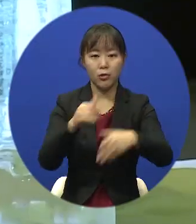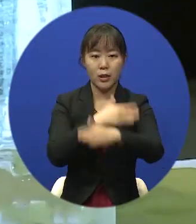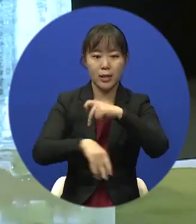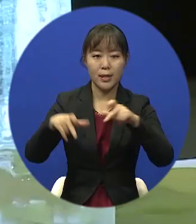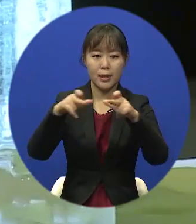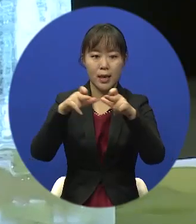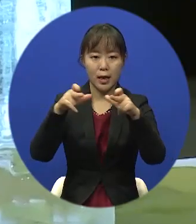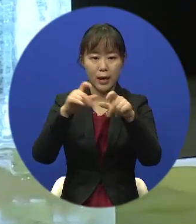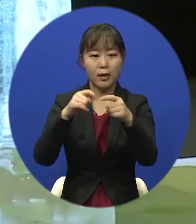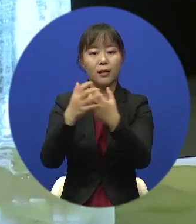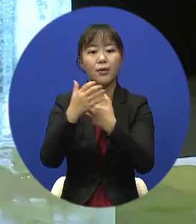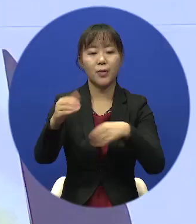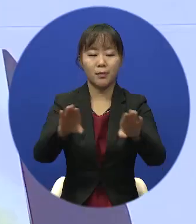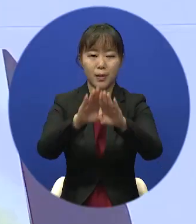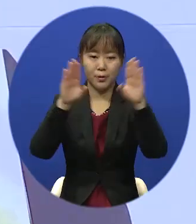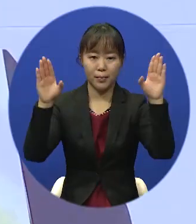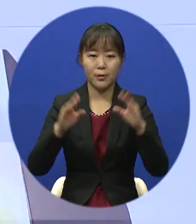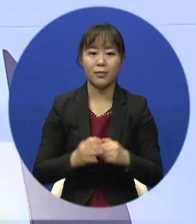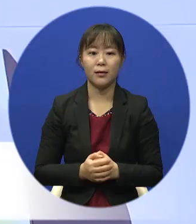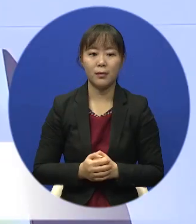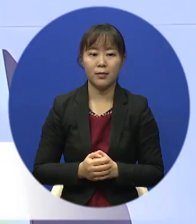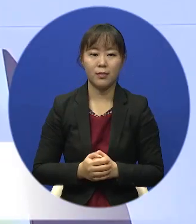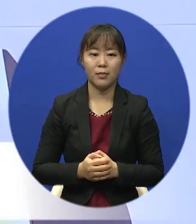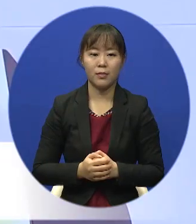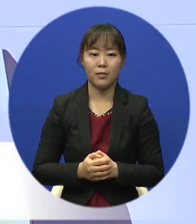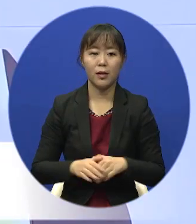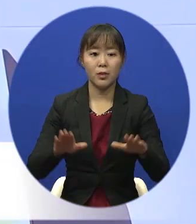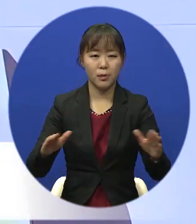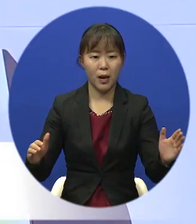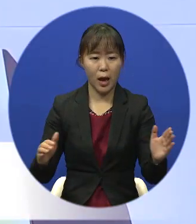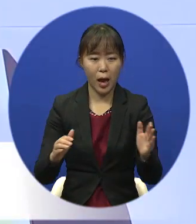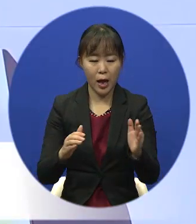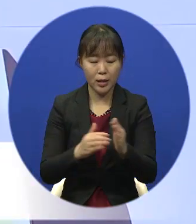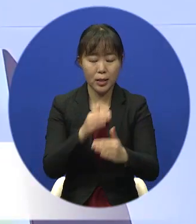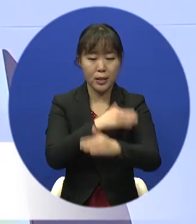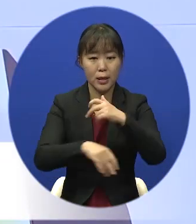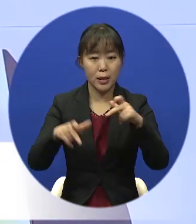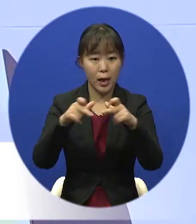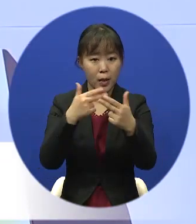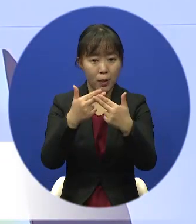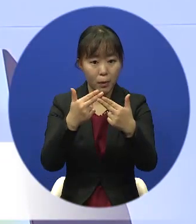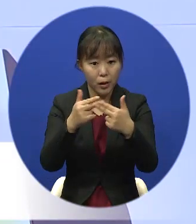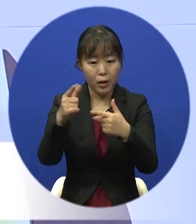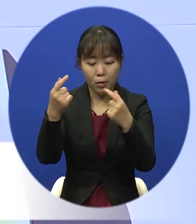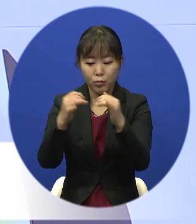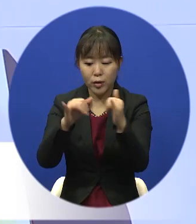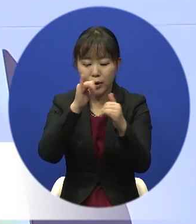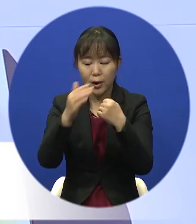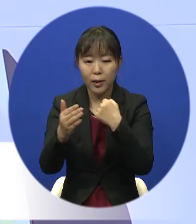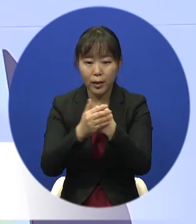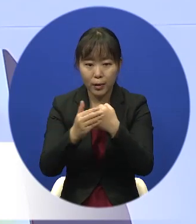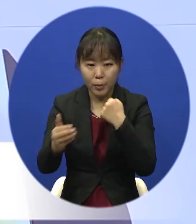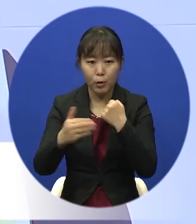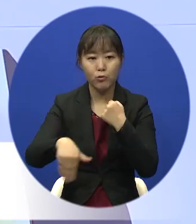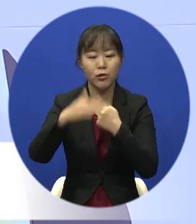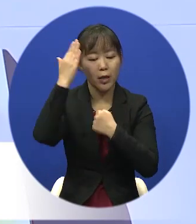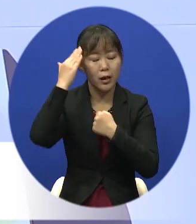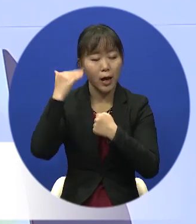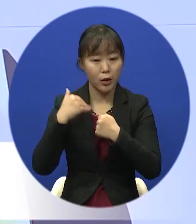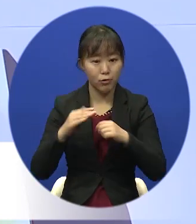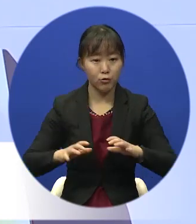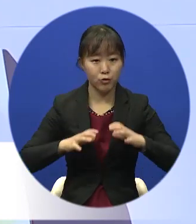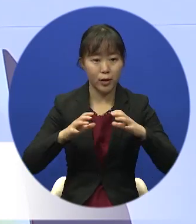지체장애인 대회를 열었습니다. 지금까지 우리 지장협은 이런 분들이 계셨기에 우리나라